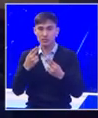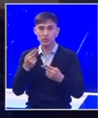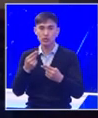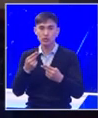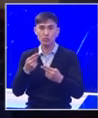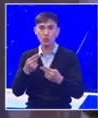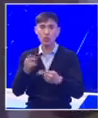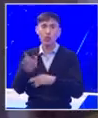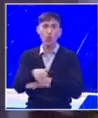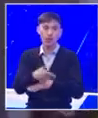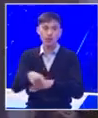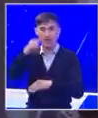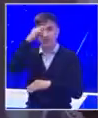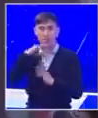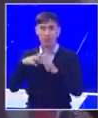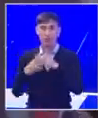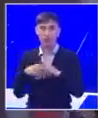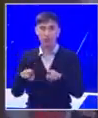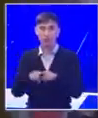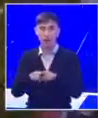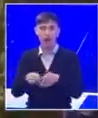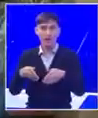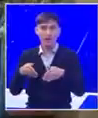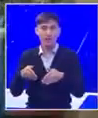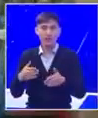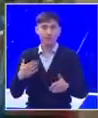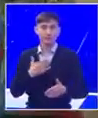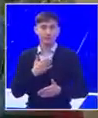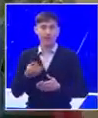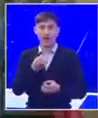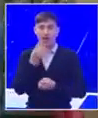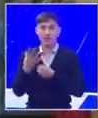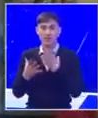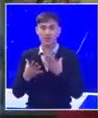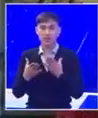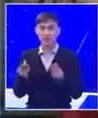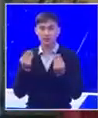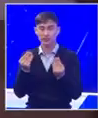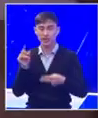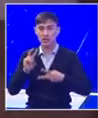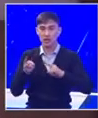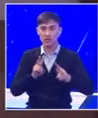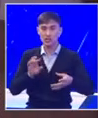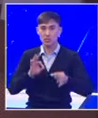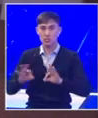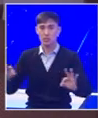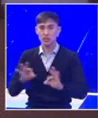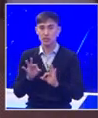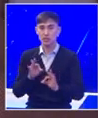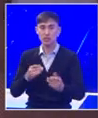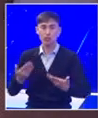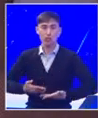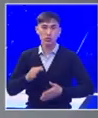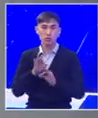изображающем гуляние в казахском ауле. Не оставили равнодушными и красочные танцы, и песни в живом исполнении. Стоит сказать, в